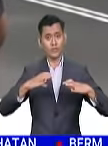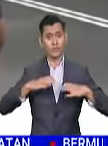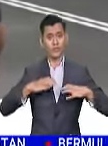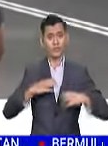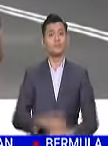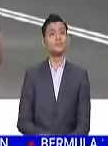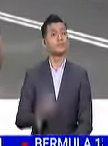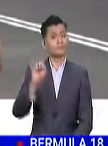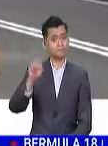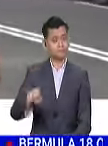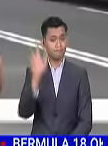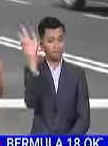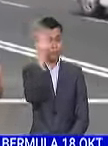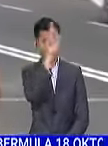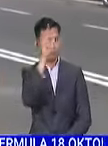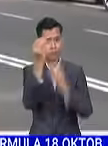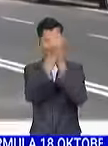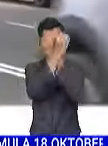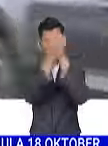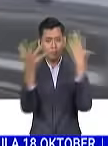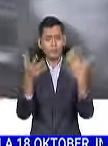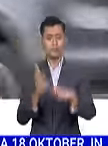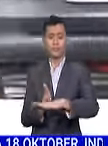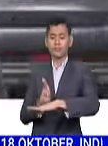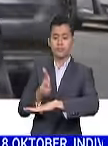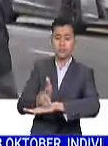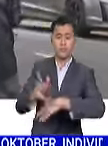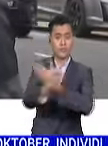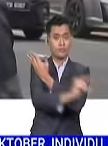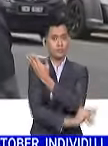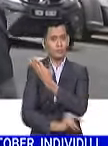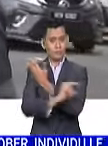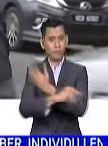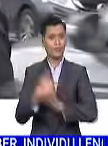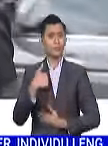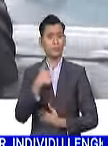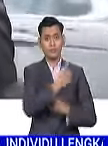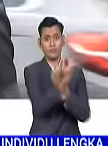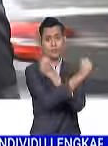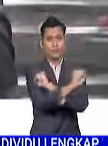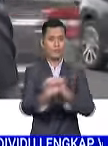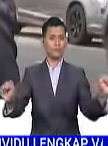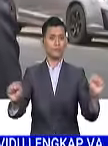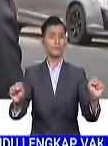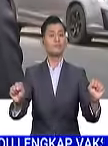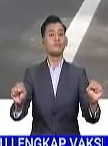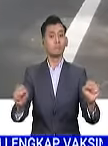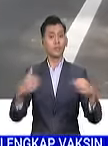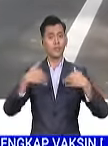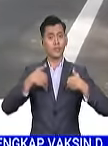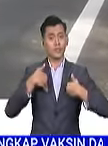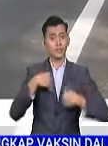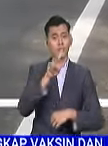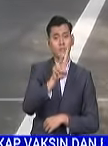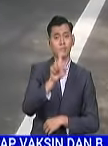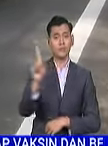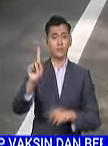mengumumkan untuk merentas negeri ini. So kita telah menyiapkan lebih kurang 21